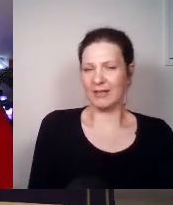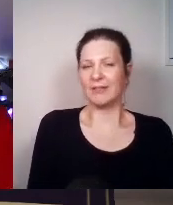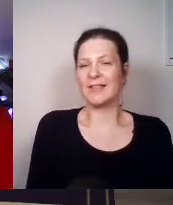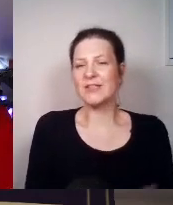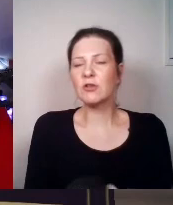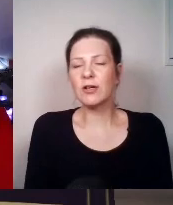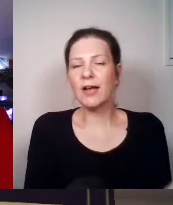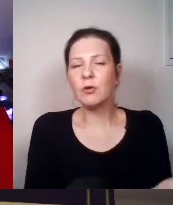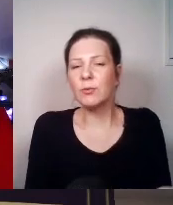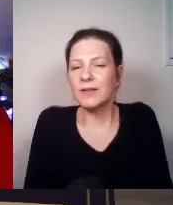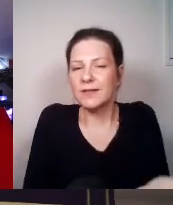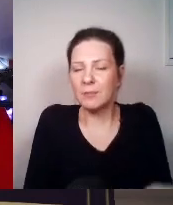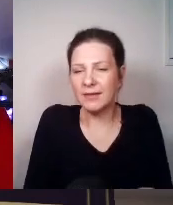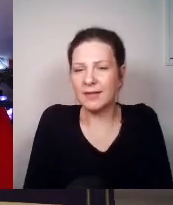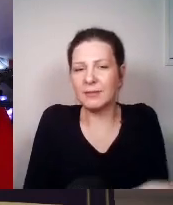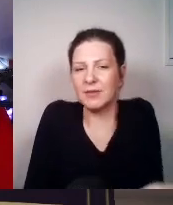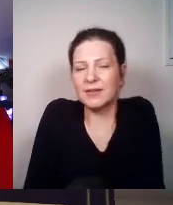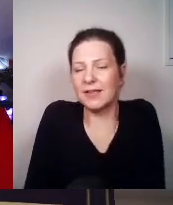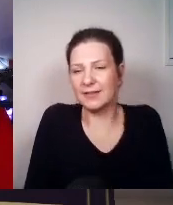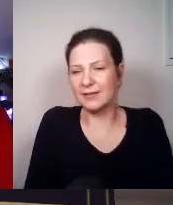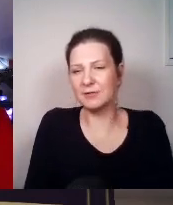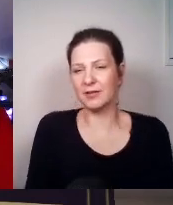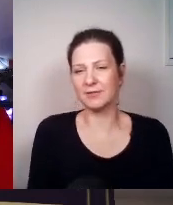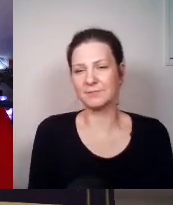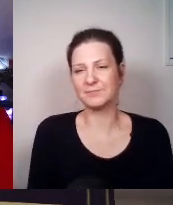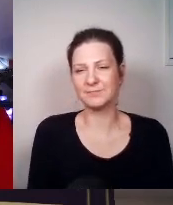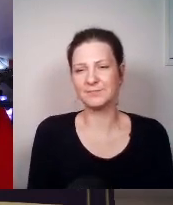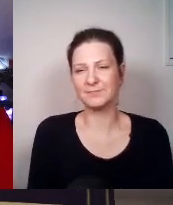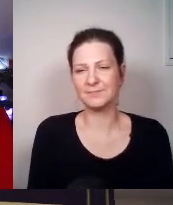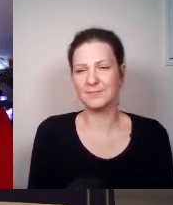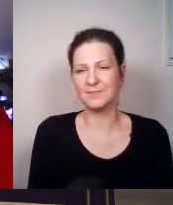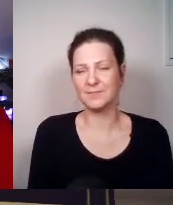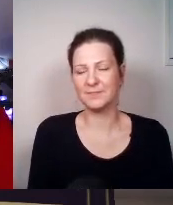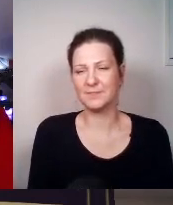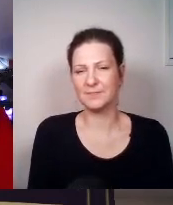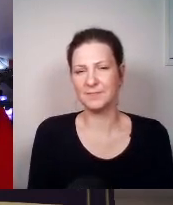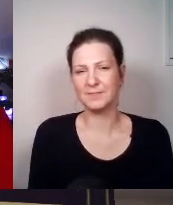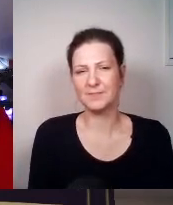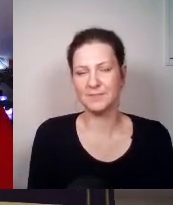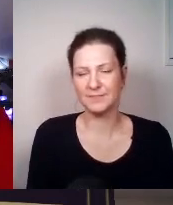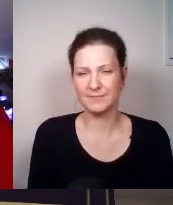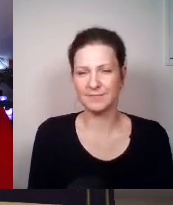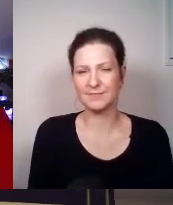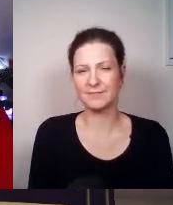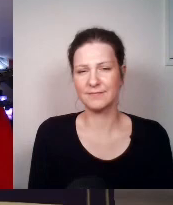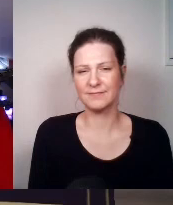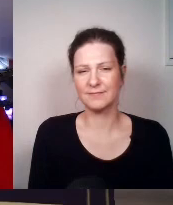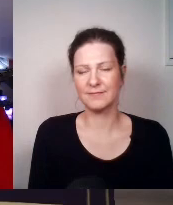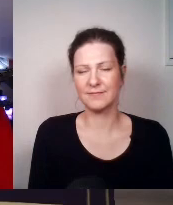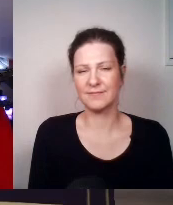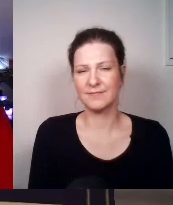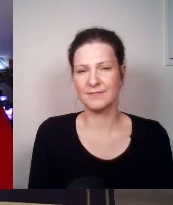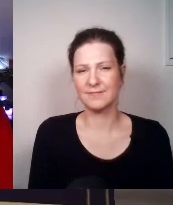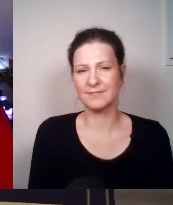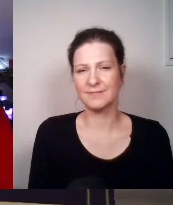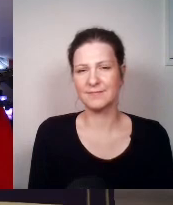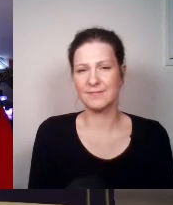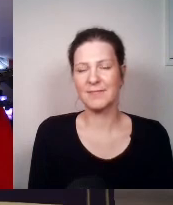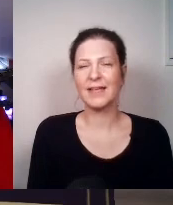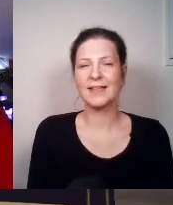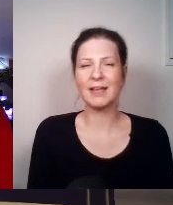zu schicken. Es ist schon klar, warum er das gemacht hat, aber es ist halt nicht hilfreich. Also bam, bam, bam. Ah nee, bam, bam,